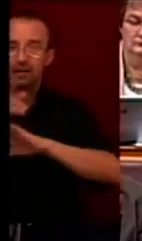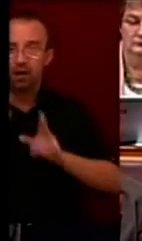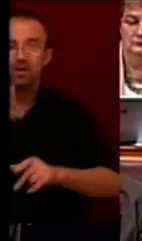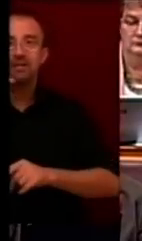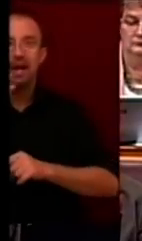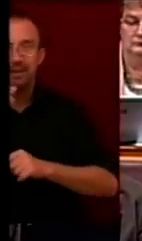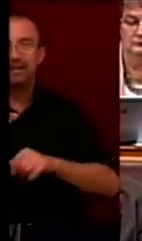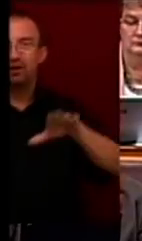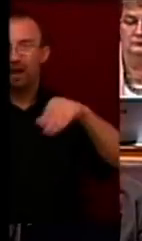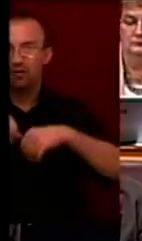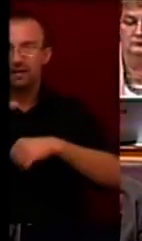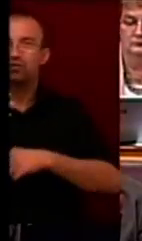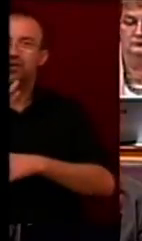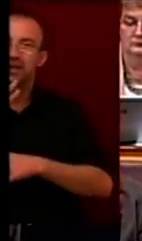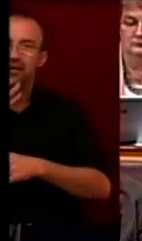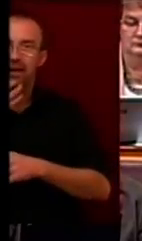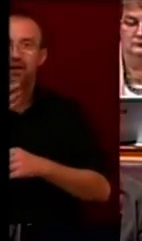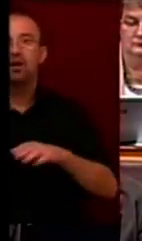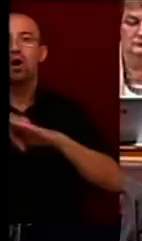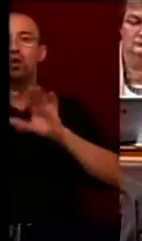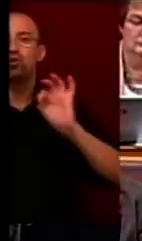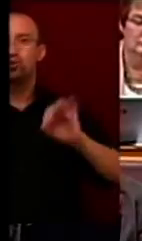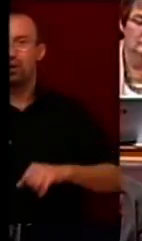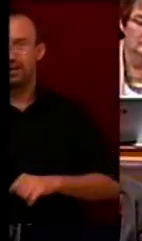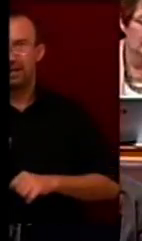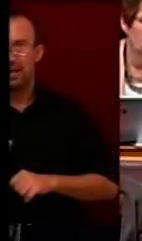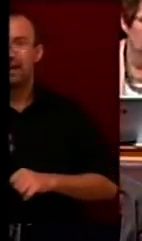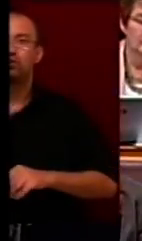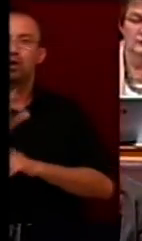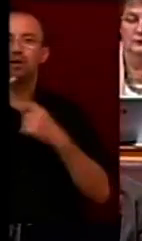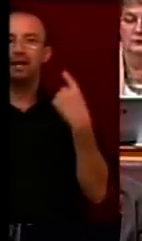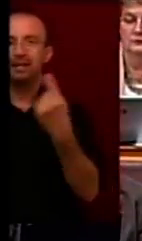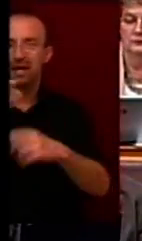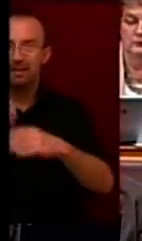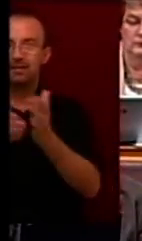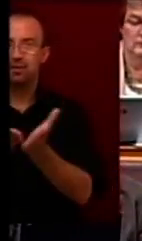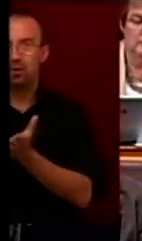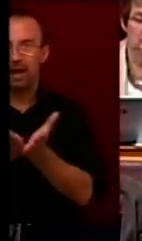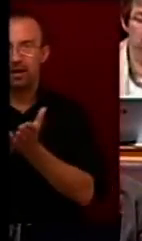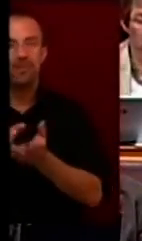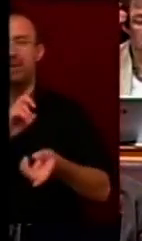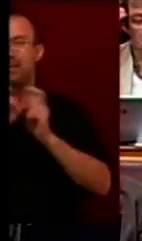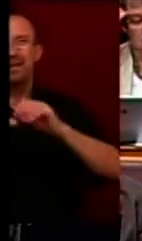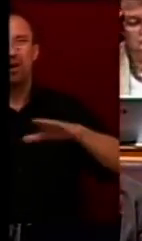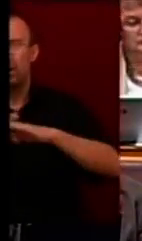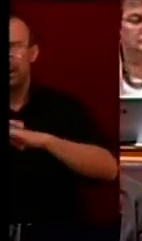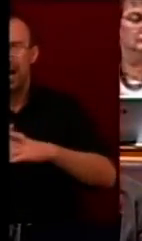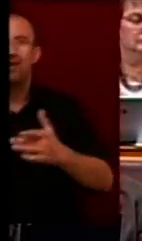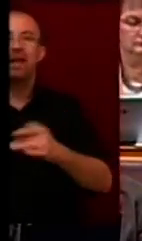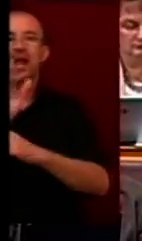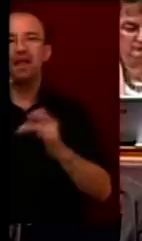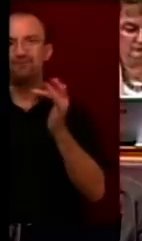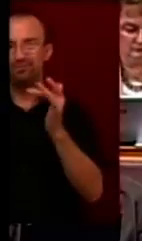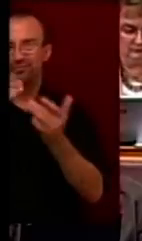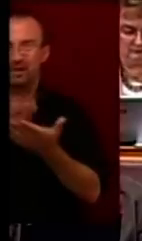az emberek és a vállalkozások igényeit a közjó érdekében és annak keretei között szolgálja, nem pedig akadálya vagy ellenfele